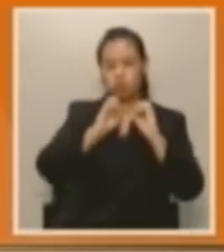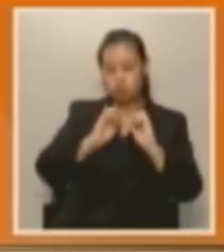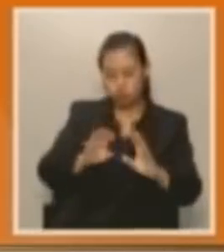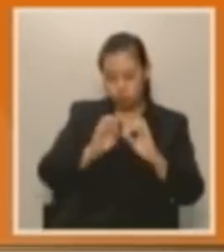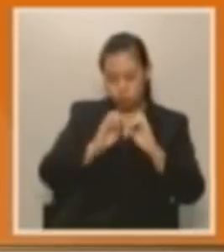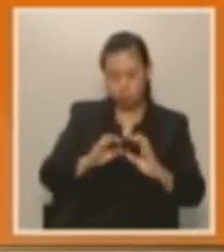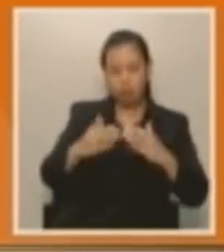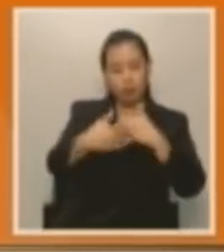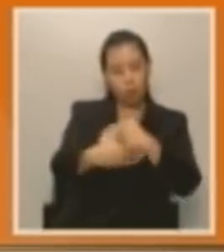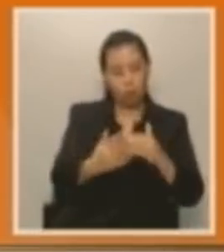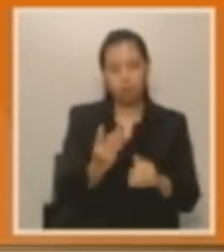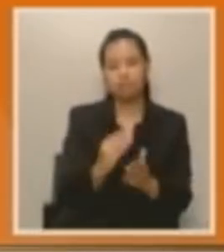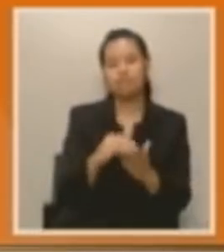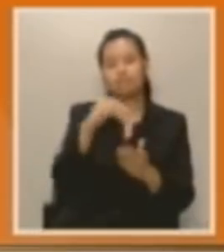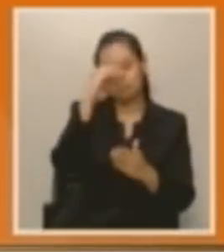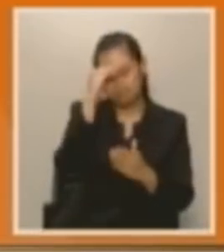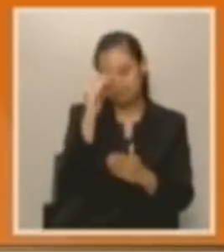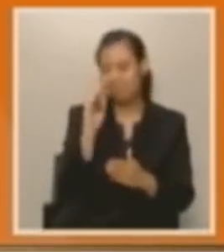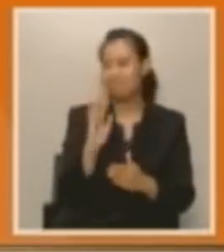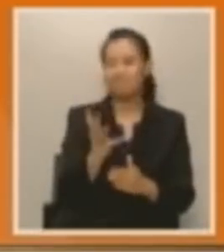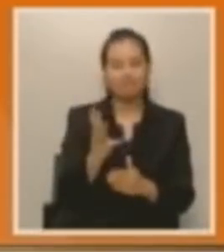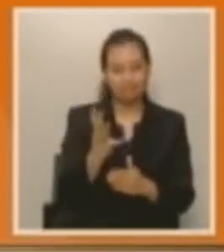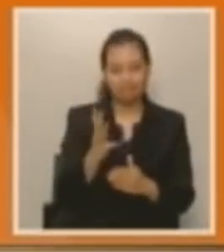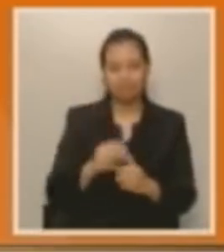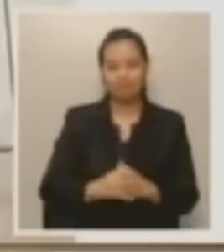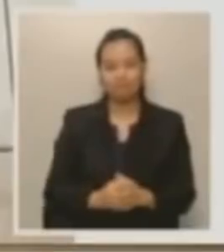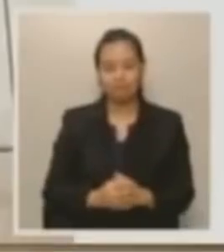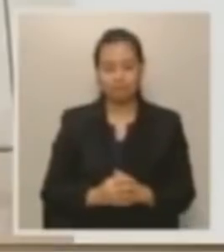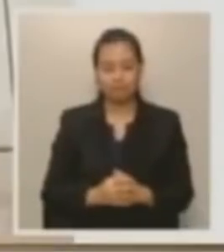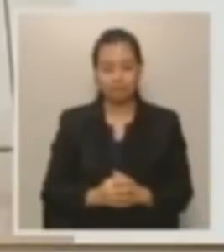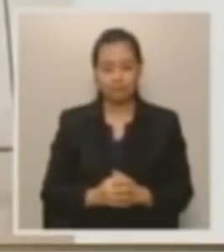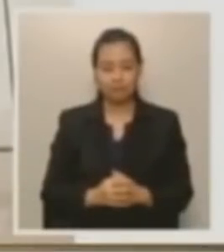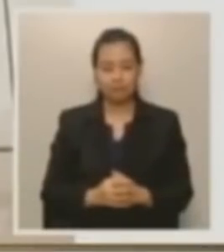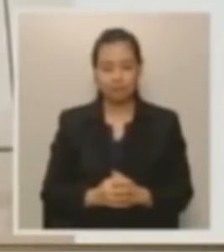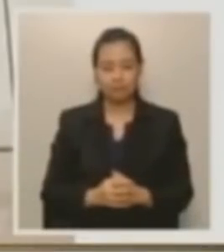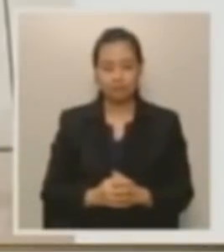ในห้องเรียนค่ะเชิญสไลด์ถัดไปค่ะ